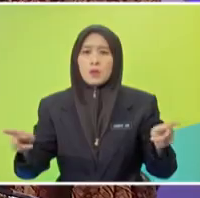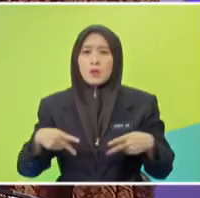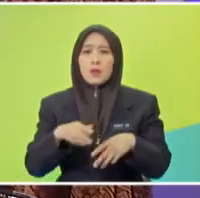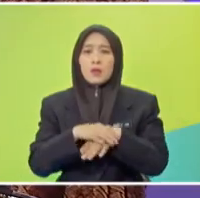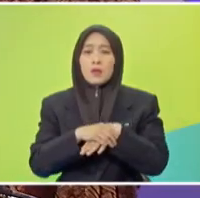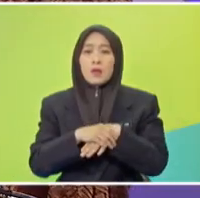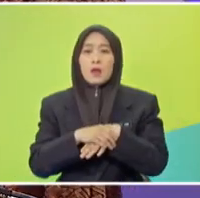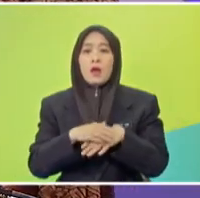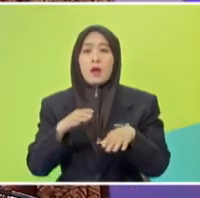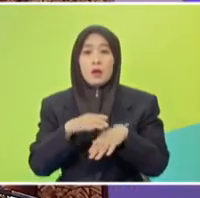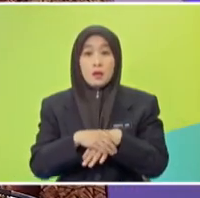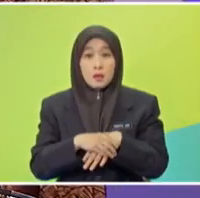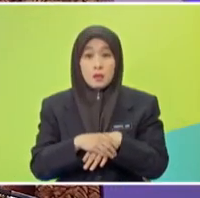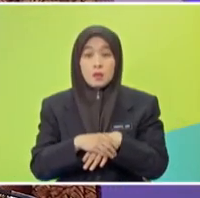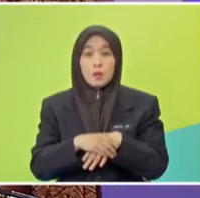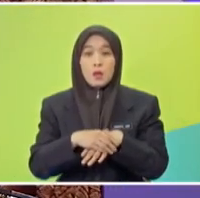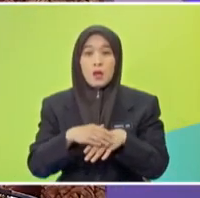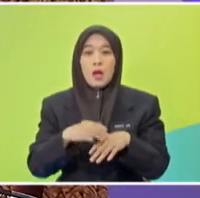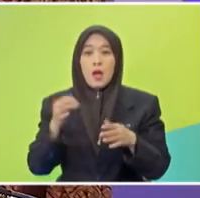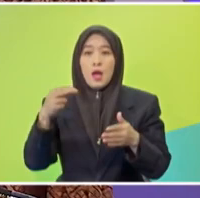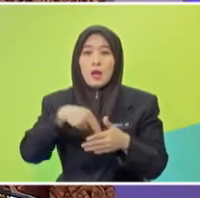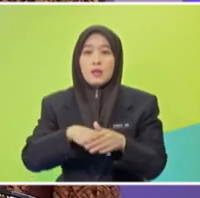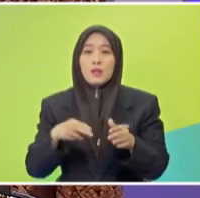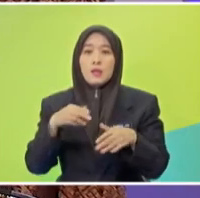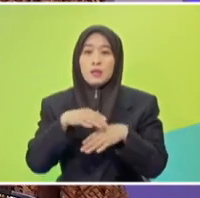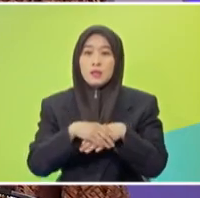yang dihasilkan menggunakan tangan yaitu